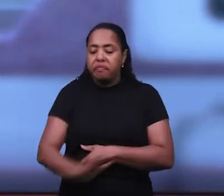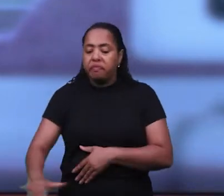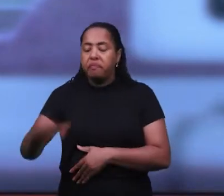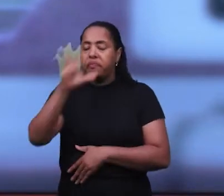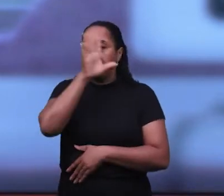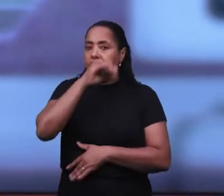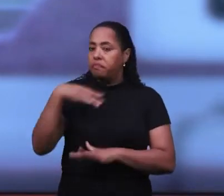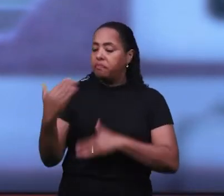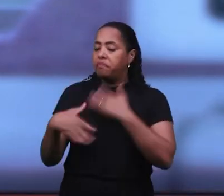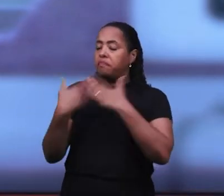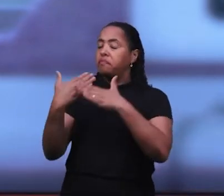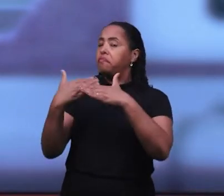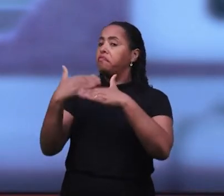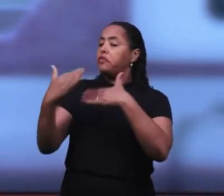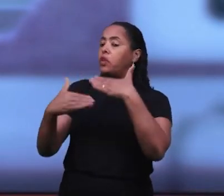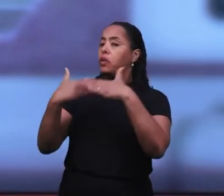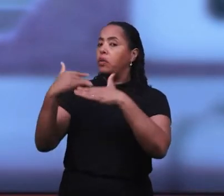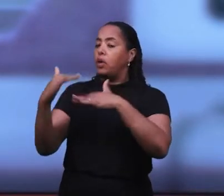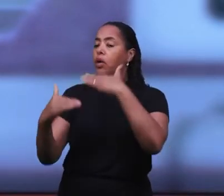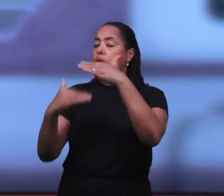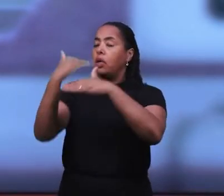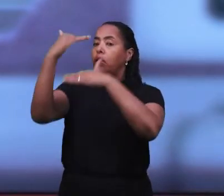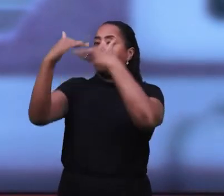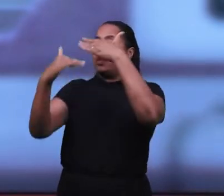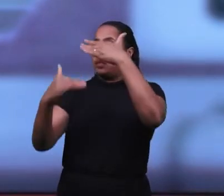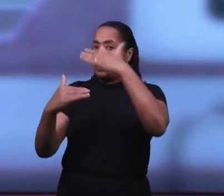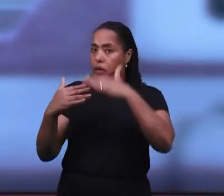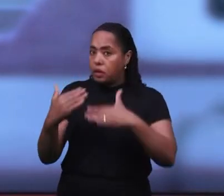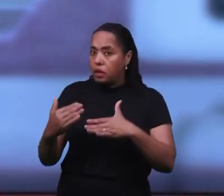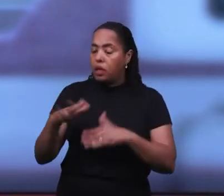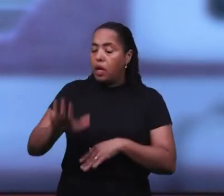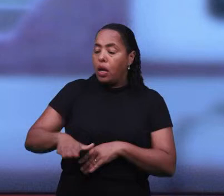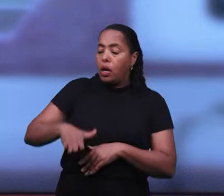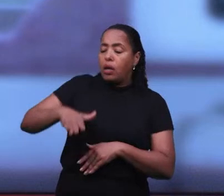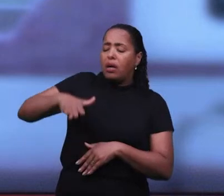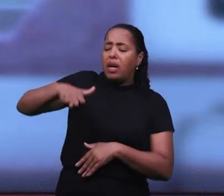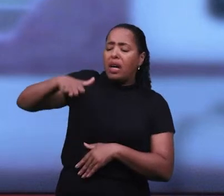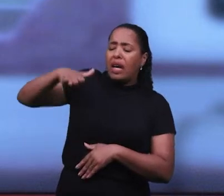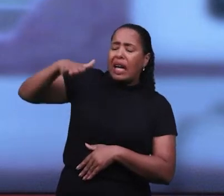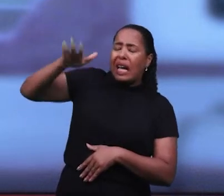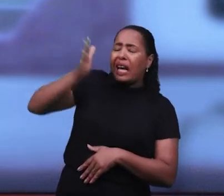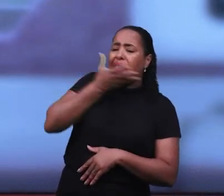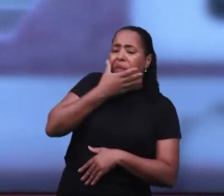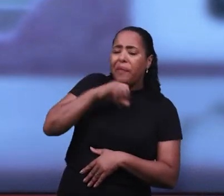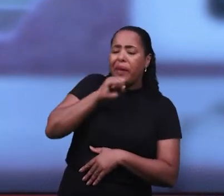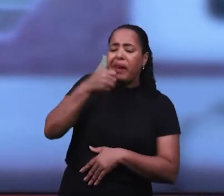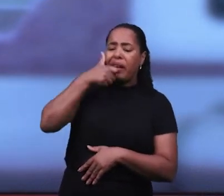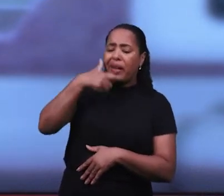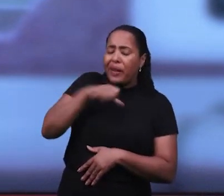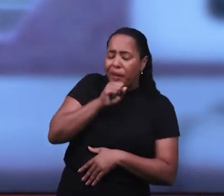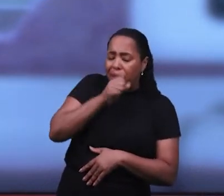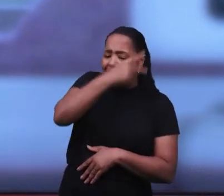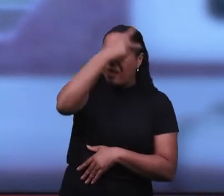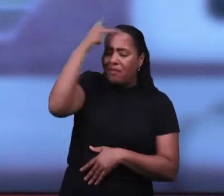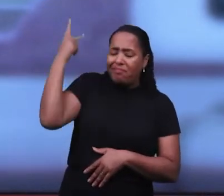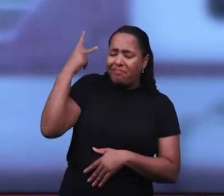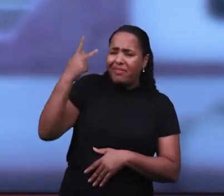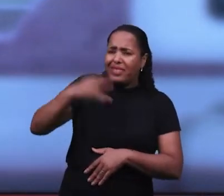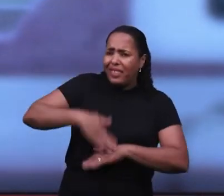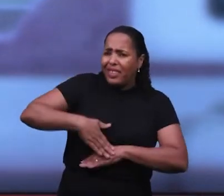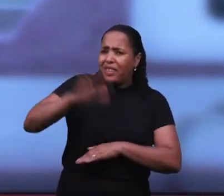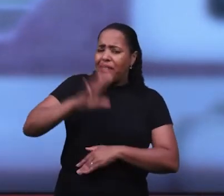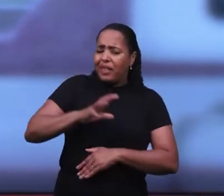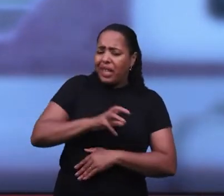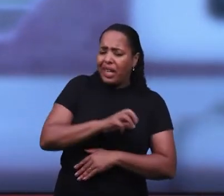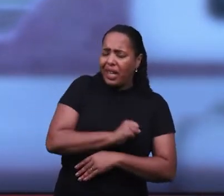positif ou négatif. Si les enfants et adolescents sont en processus de développement et formation, et s'ils grandissent